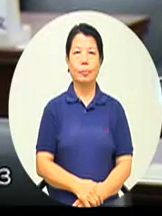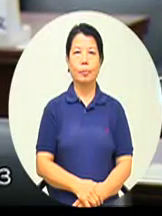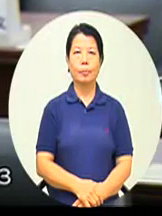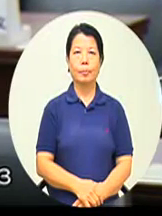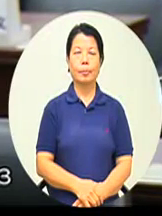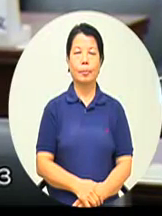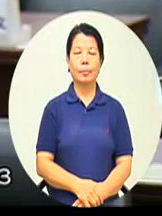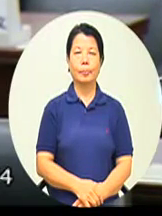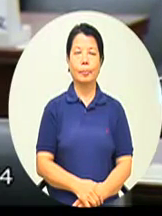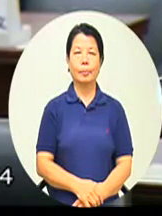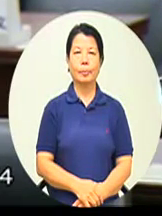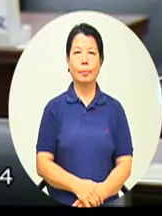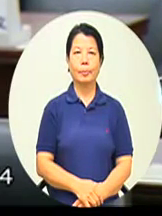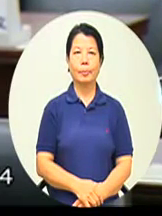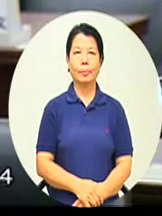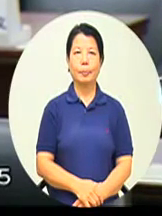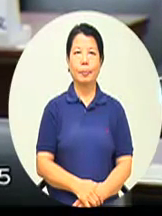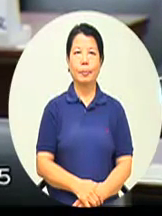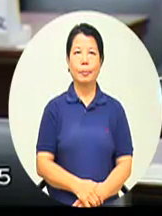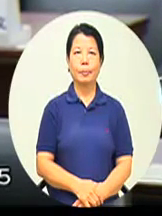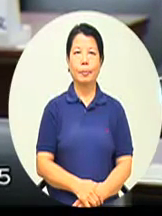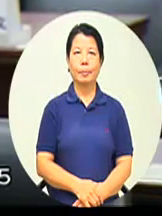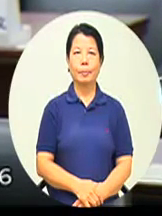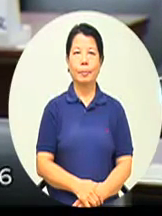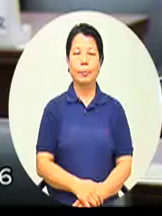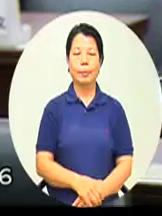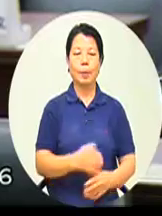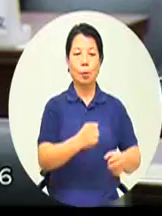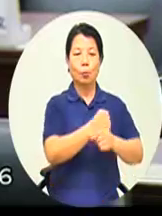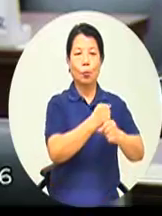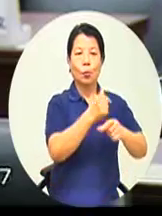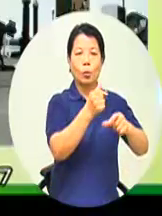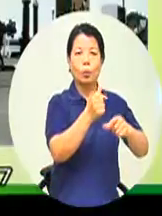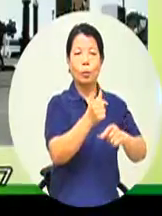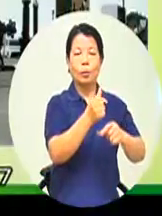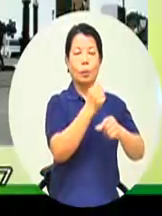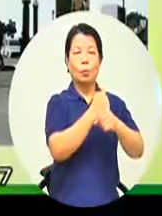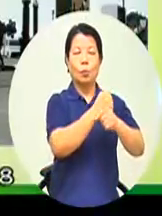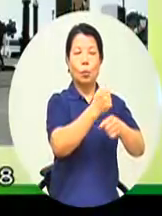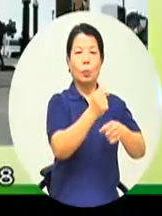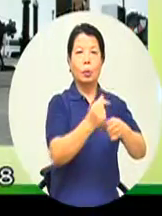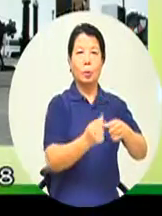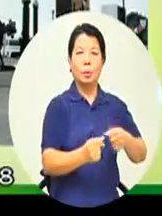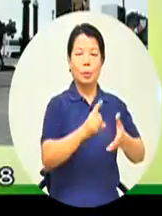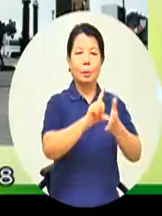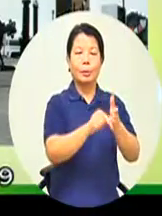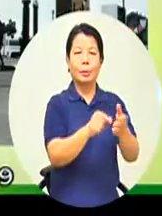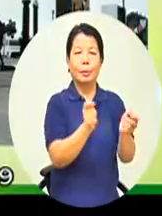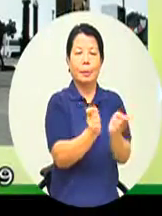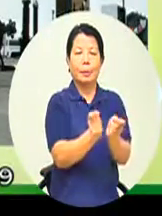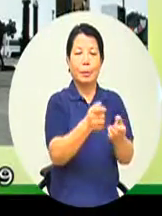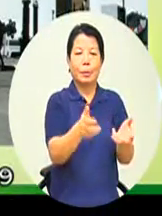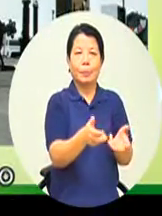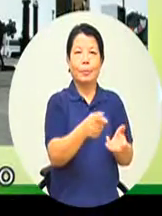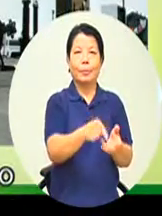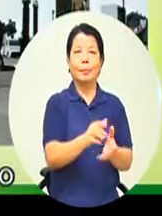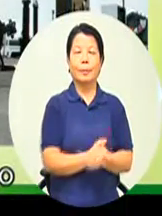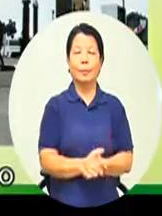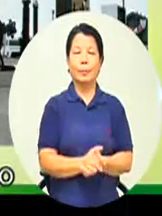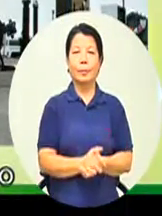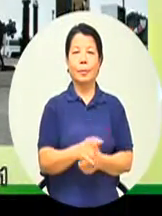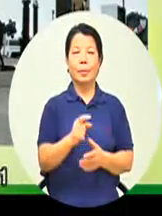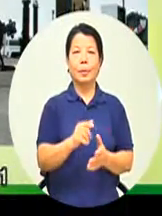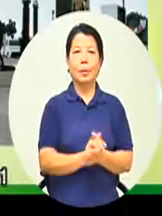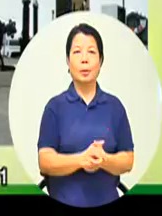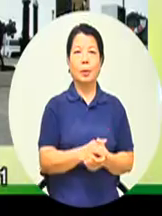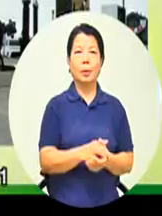吼，咱看的所在吼，就咱博物啊，博物确实时间较短啦。吼，我问局长讲，咱博